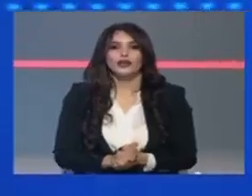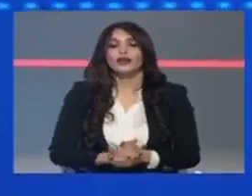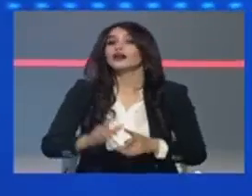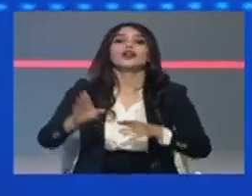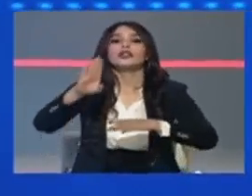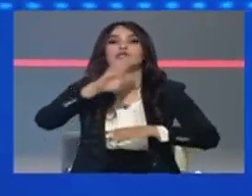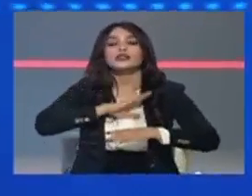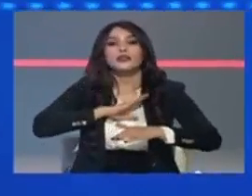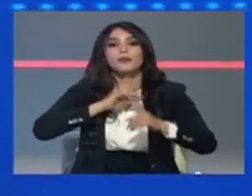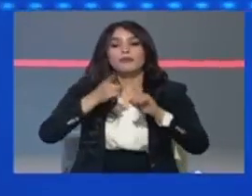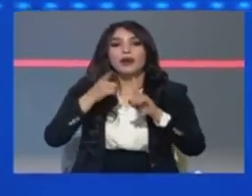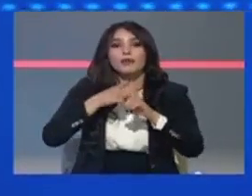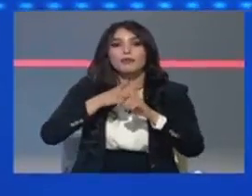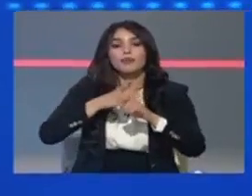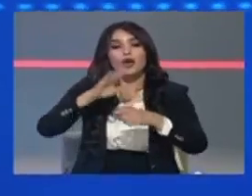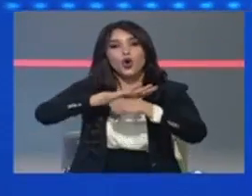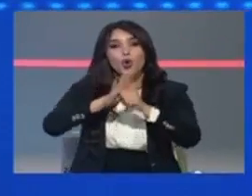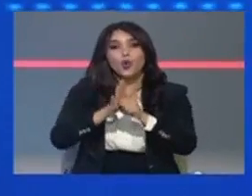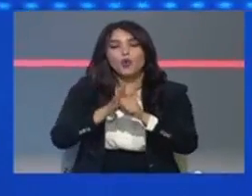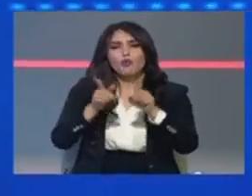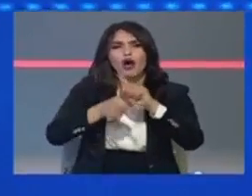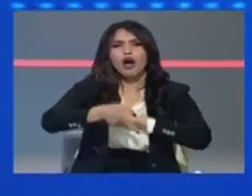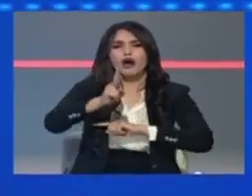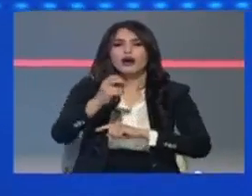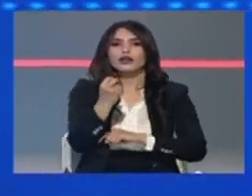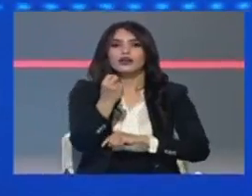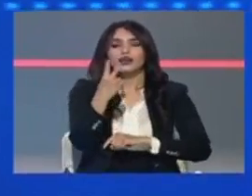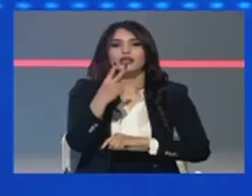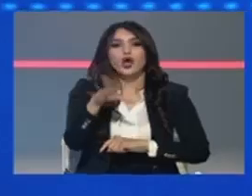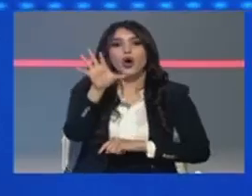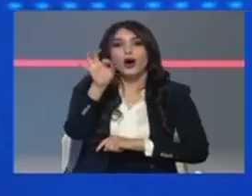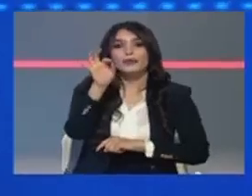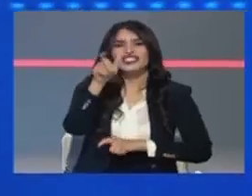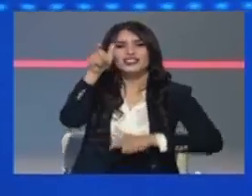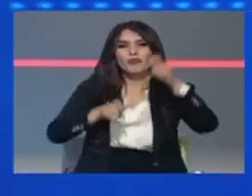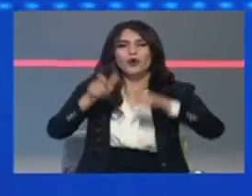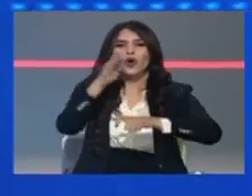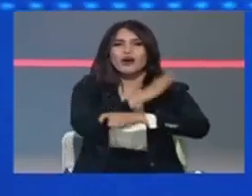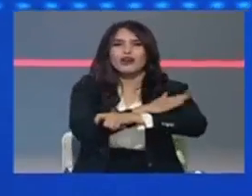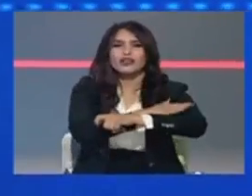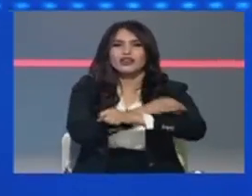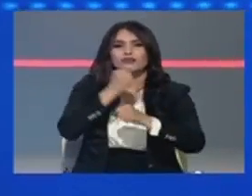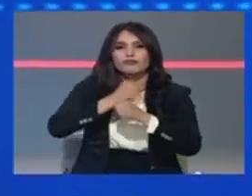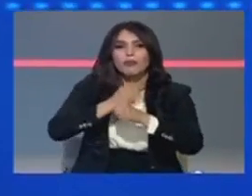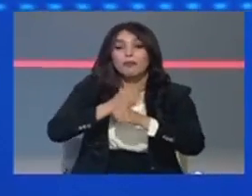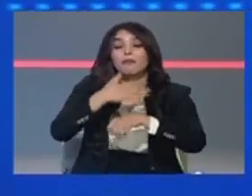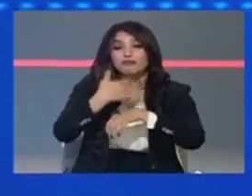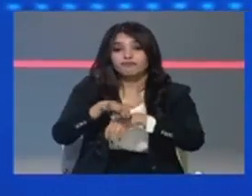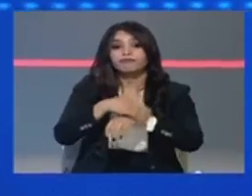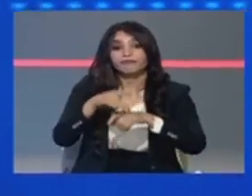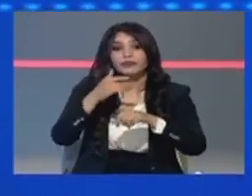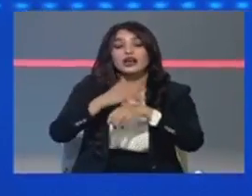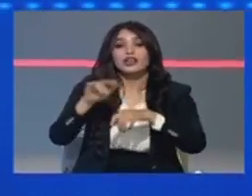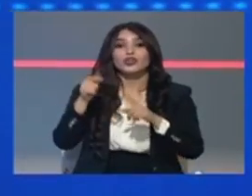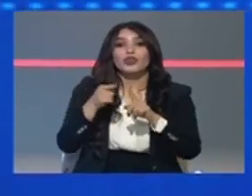تسبب وباء كورونا في إحالة أكثر من 350 حرفي على البطلة، وذلك تنفيذاً